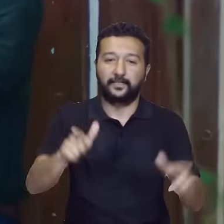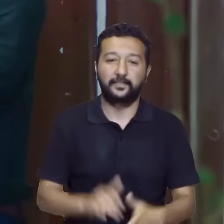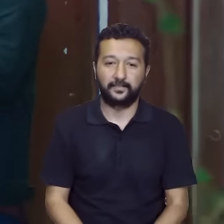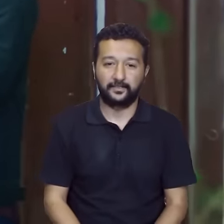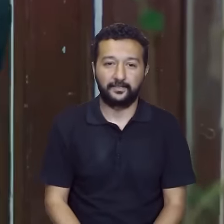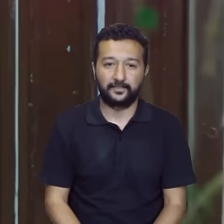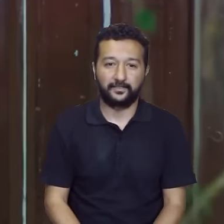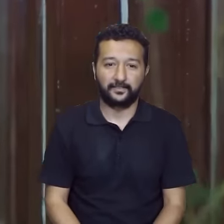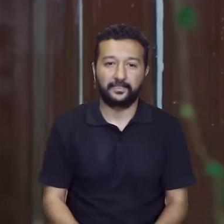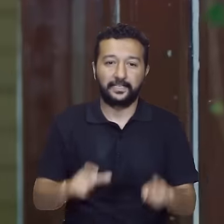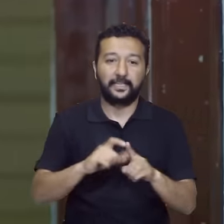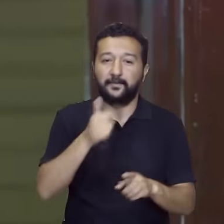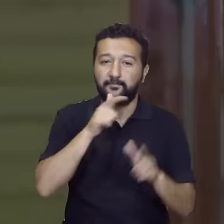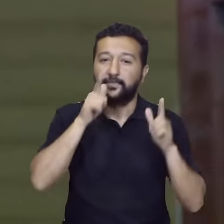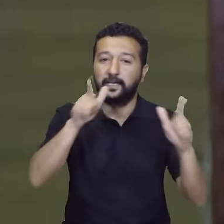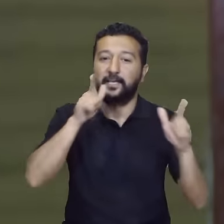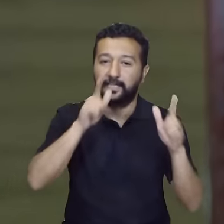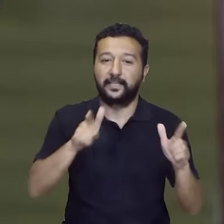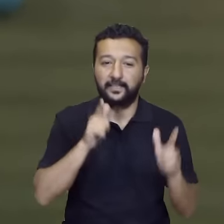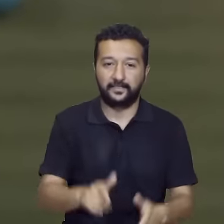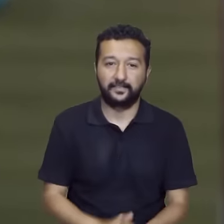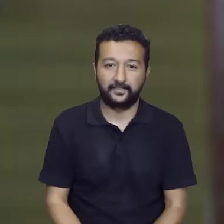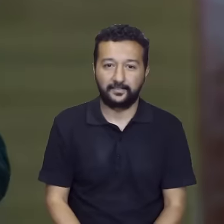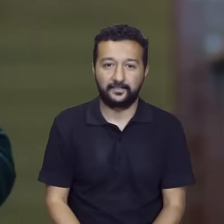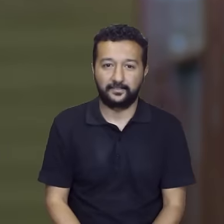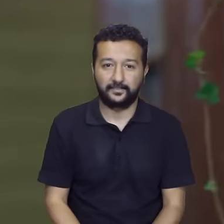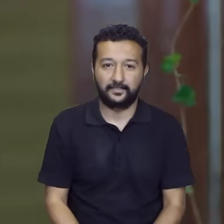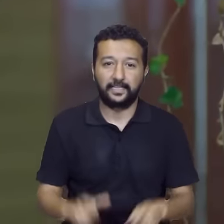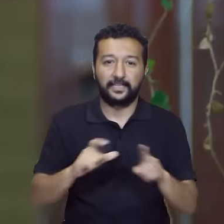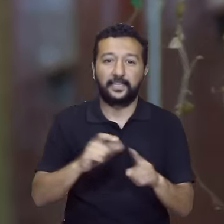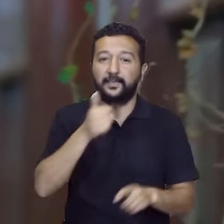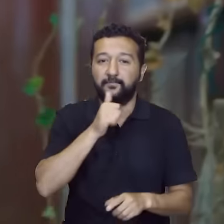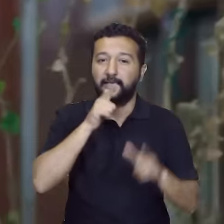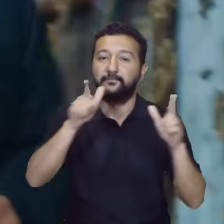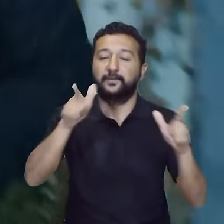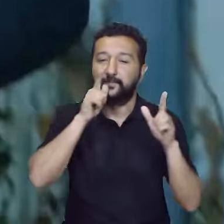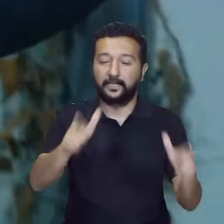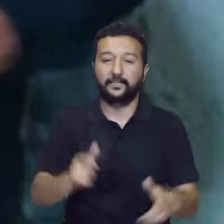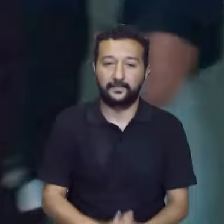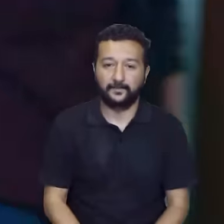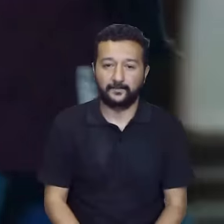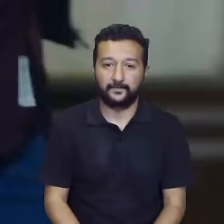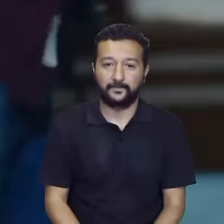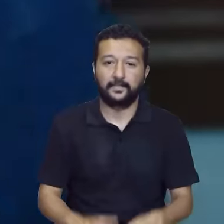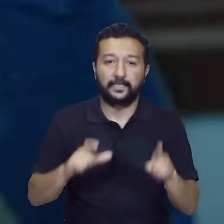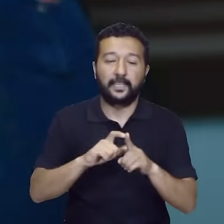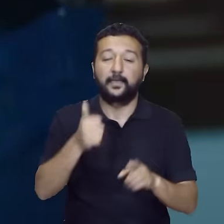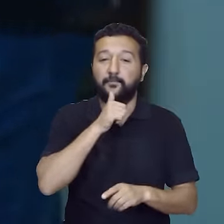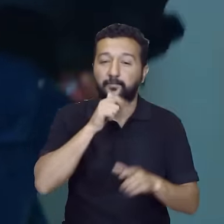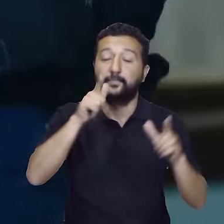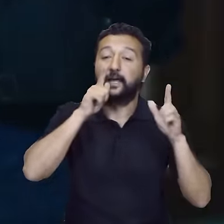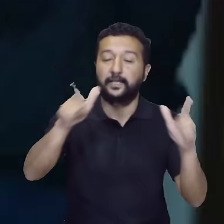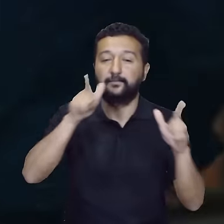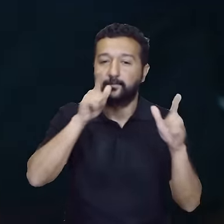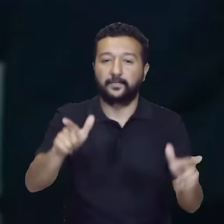Dembaba. Şener kahveden paraları sayarak çıktı. Kumarı çenesine sürüp etrafa göz gezdirerek cebine